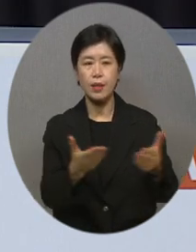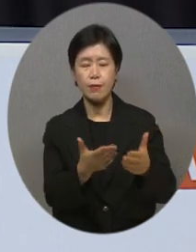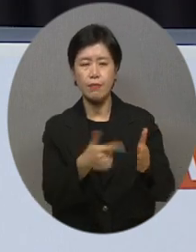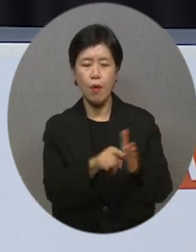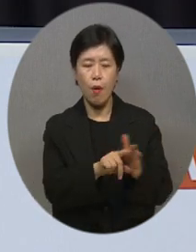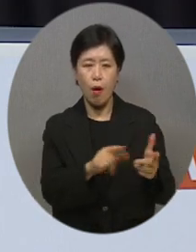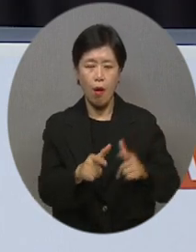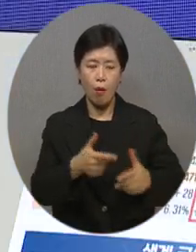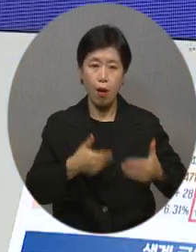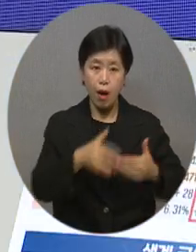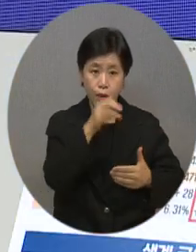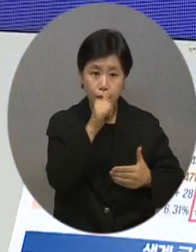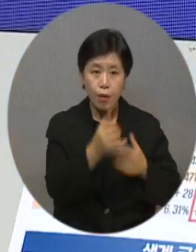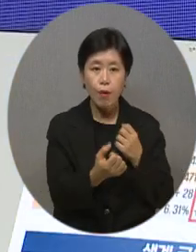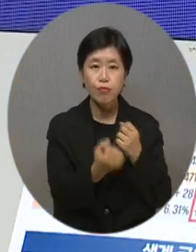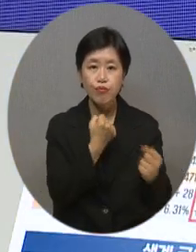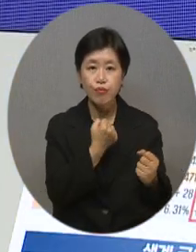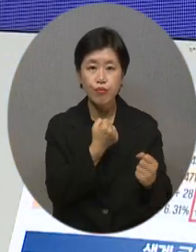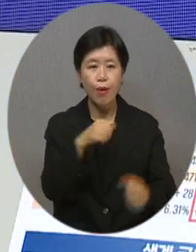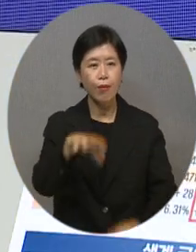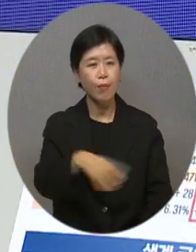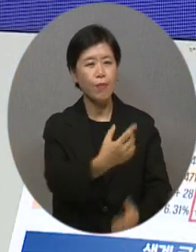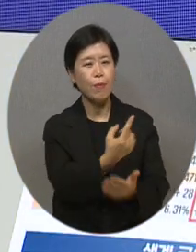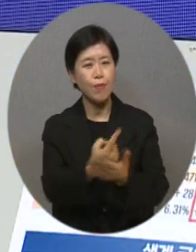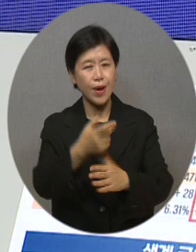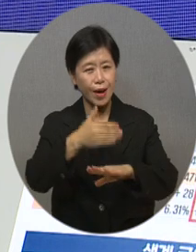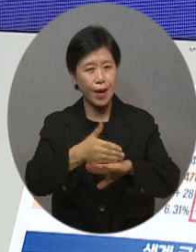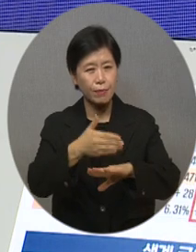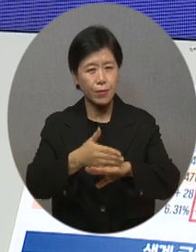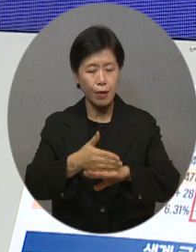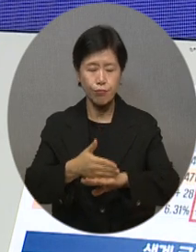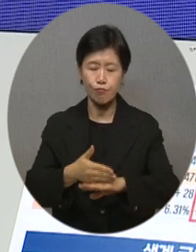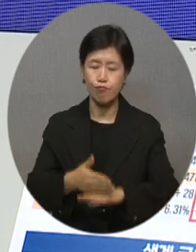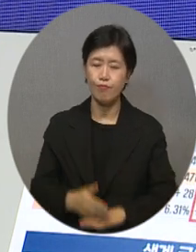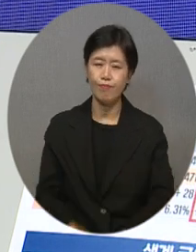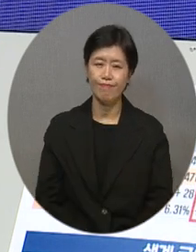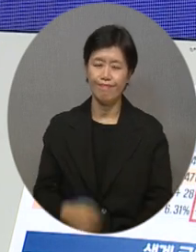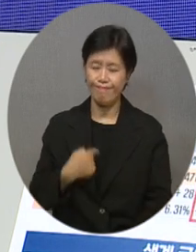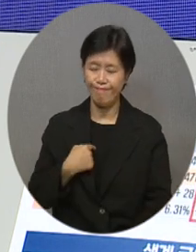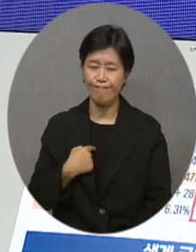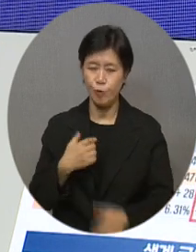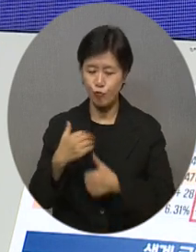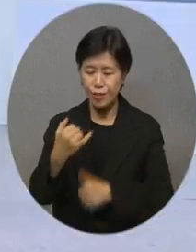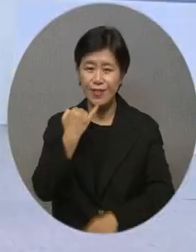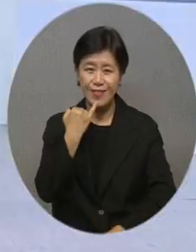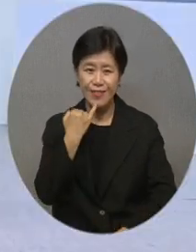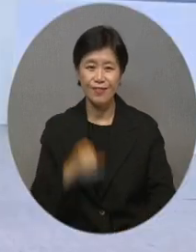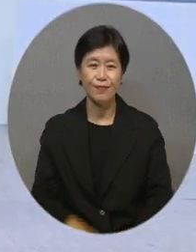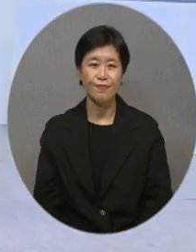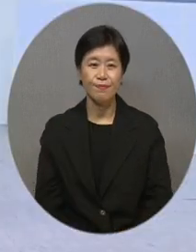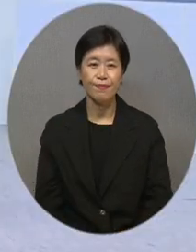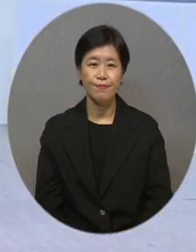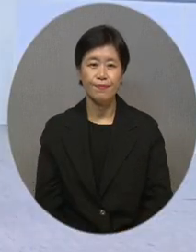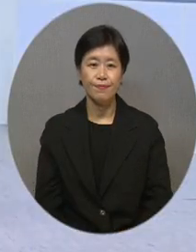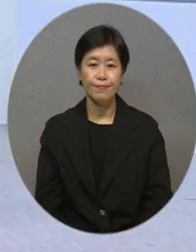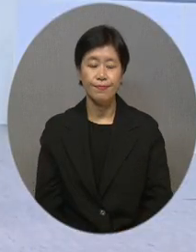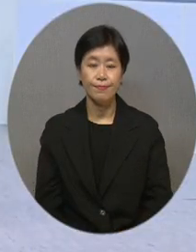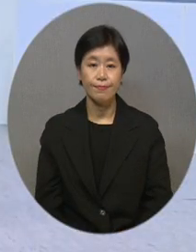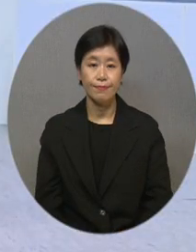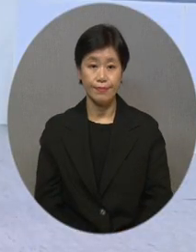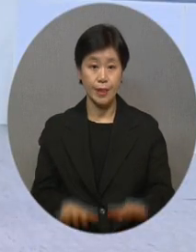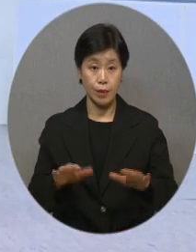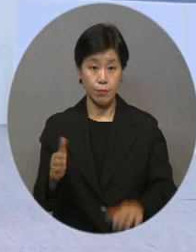주셔서 대단히 감사합니다. 예, 당연히 뭐 저희가 나와야 되죠. 뭐 언제라도 연락 주십시오. 감사합니다. 예,